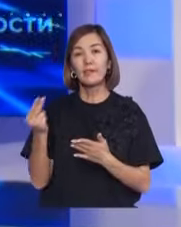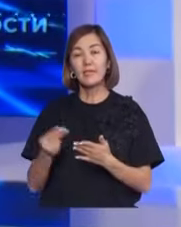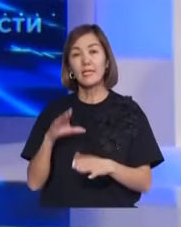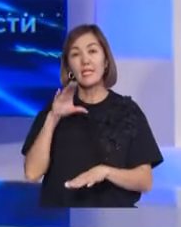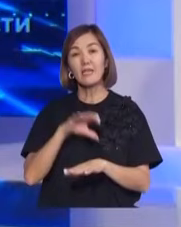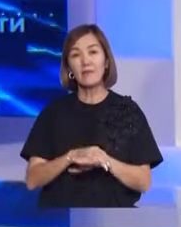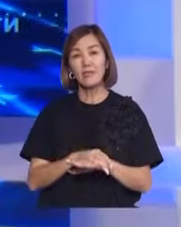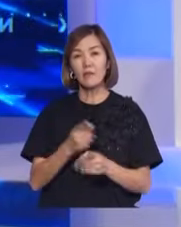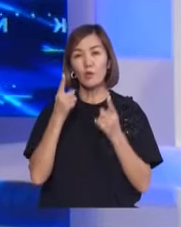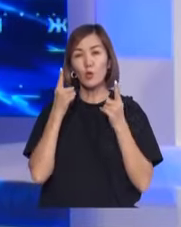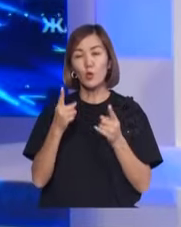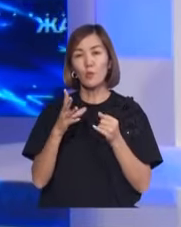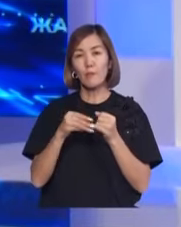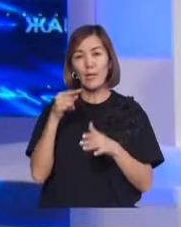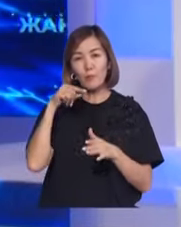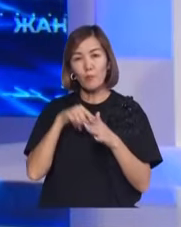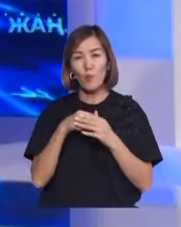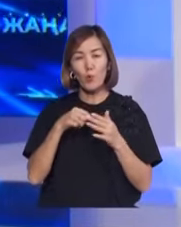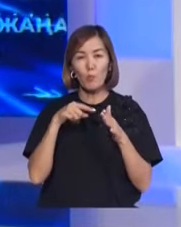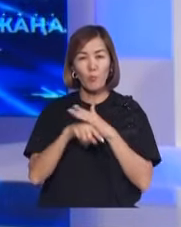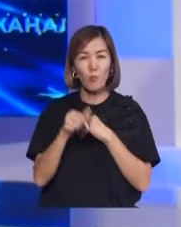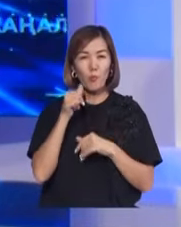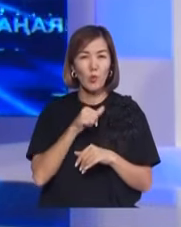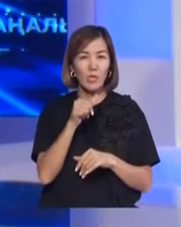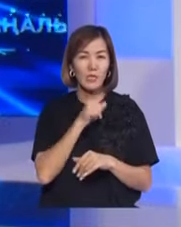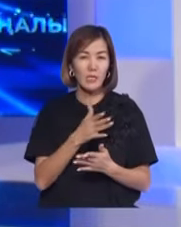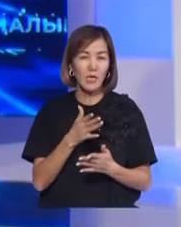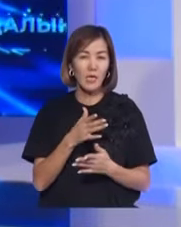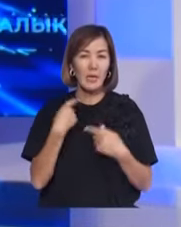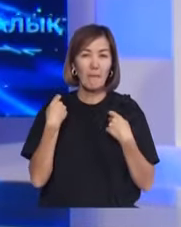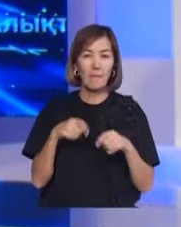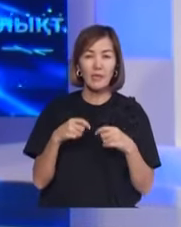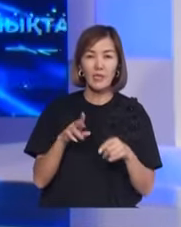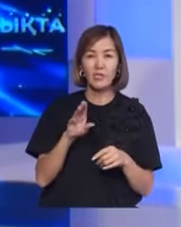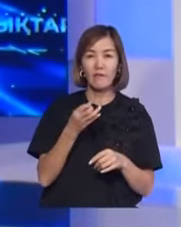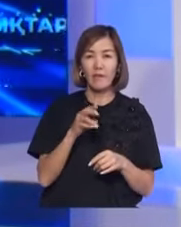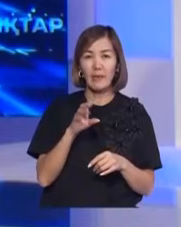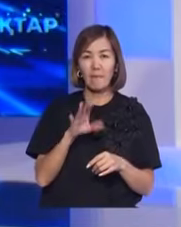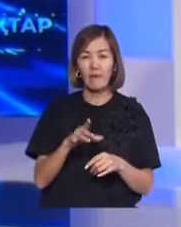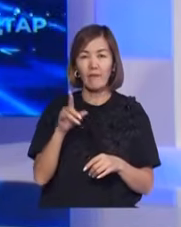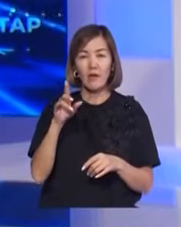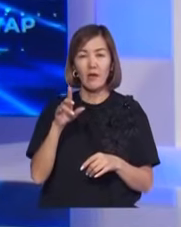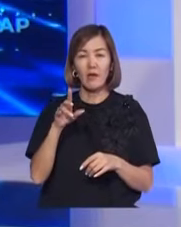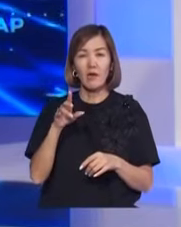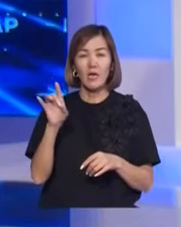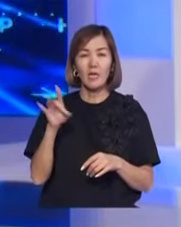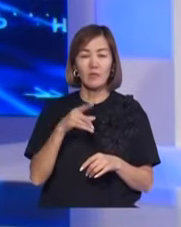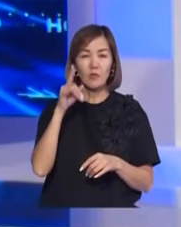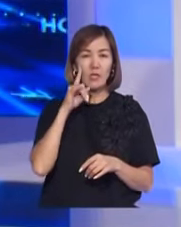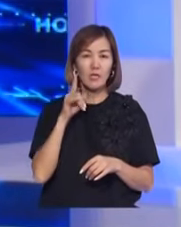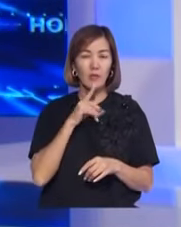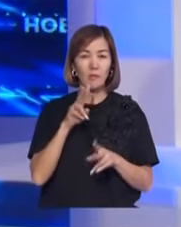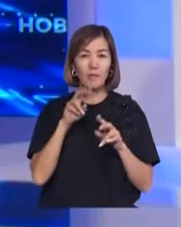В Астане ликвидирован крупный подпольный цех по производству и продаже вейпов. Агентство Республики Казахстан по